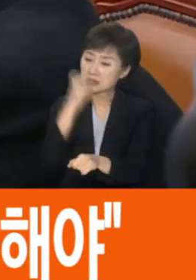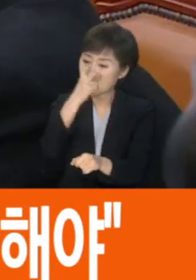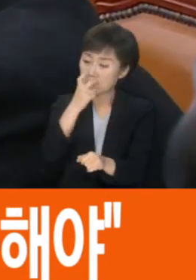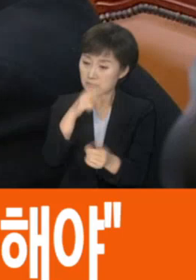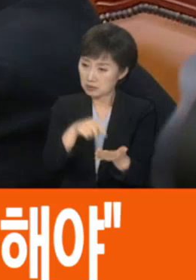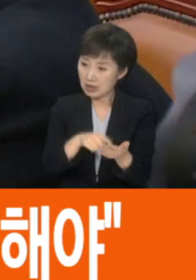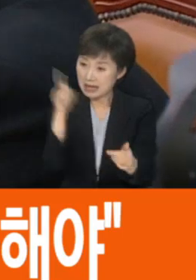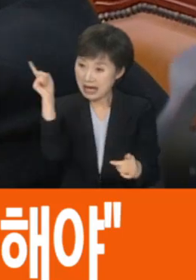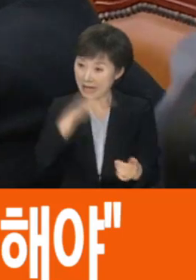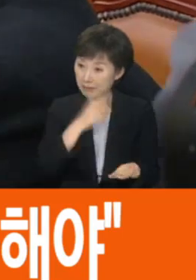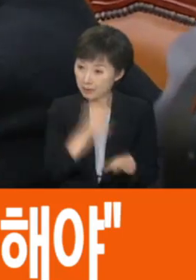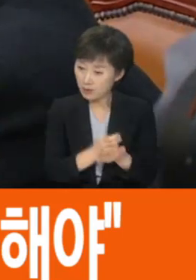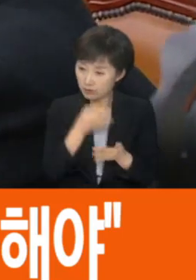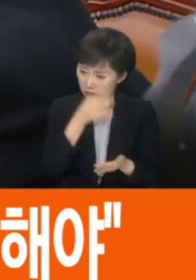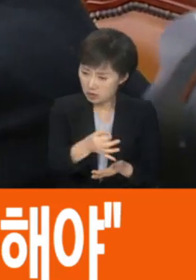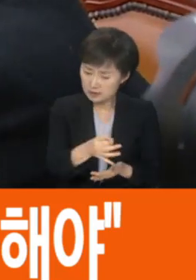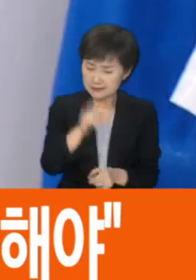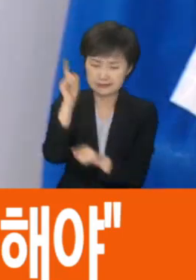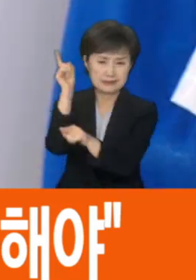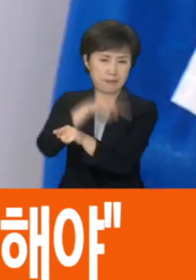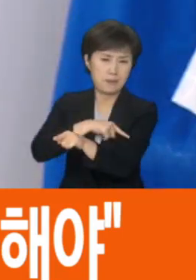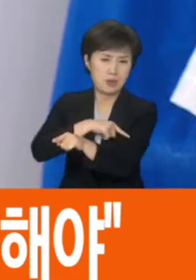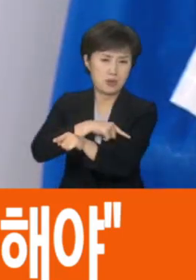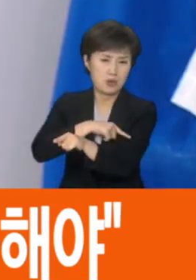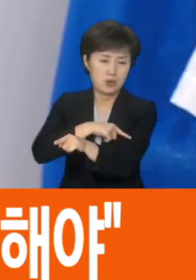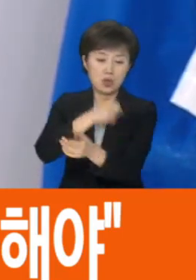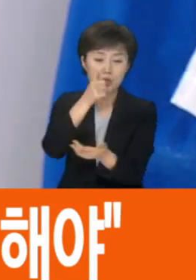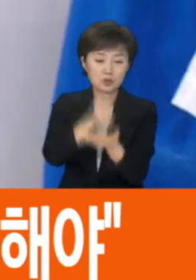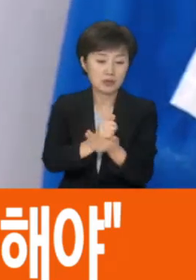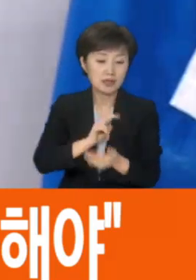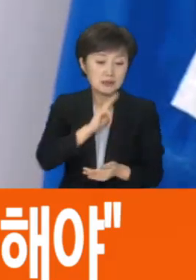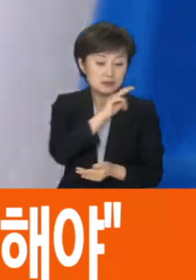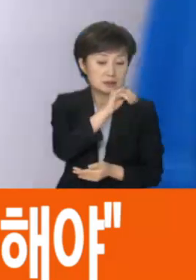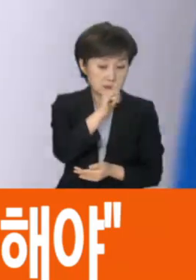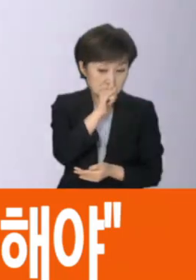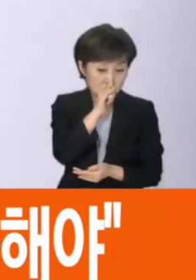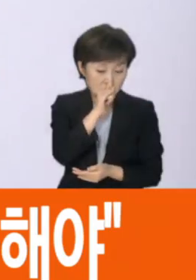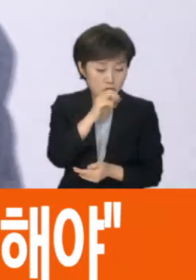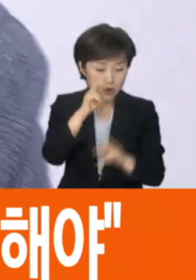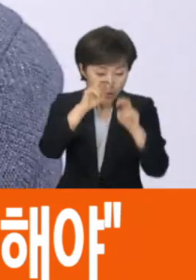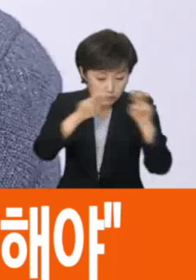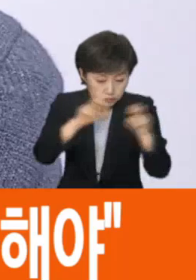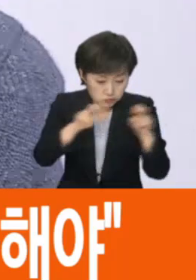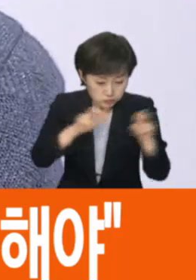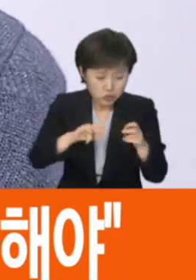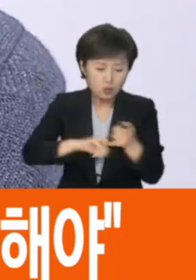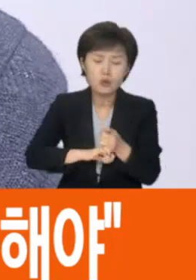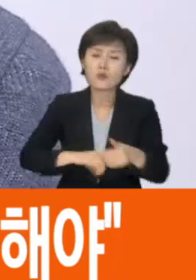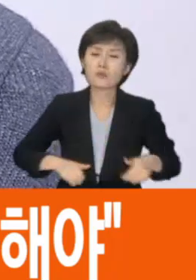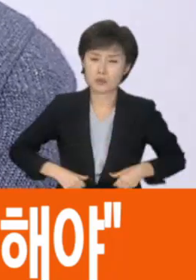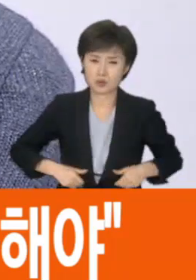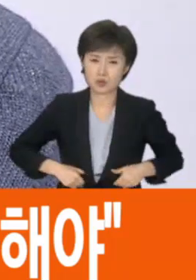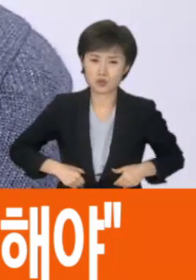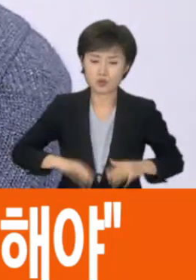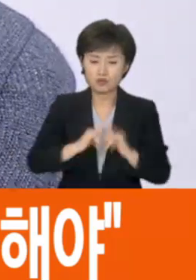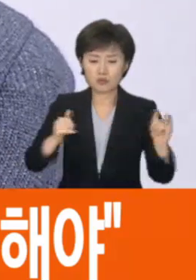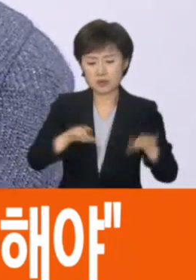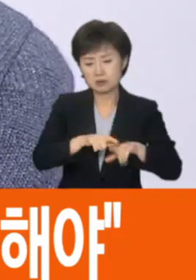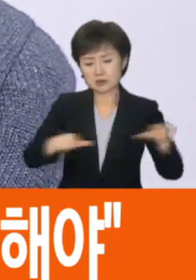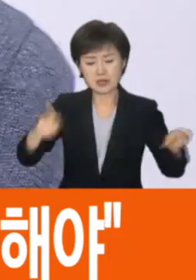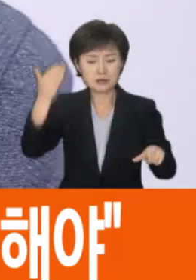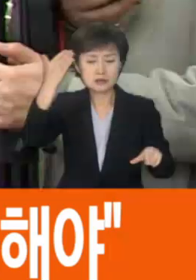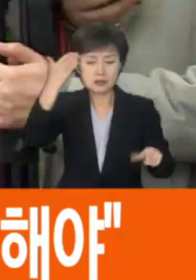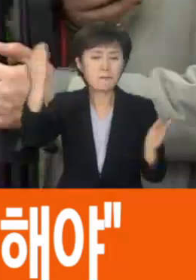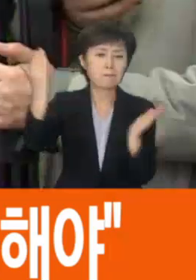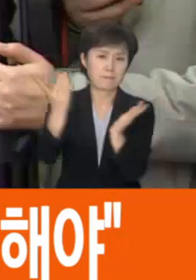악법이라고 발언한 것은 부적절했다며 범죄 행위가 있다면 언제 어디서든 수사하는 것이 검찰이고 그게 국민 상식에